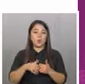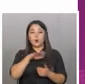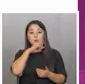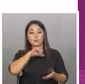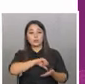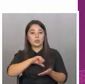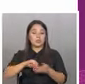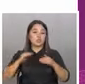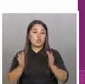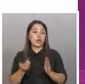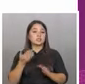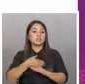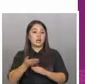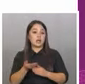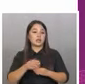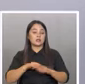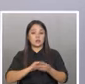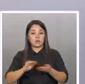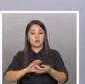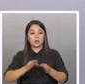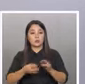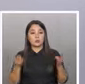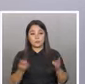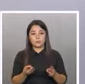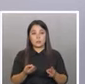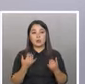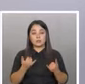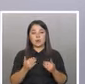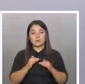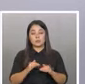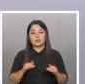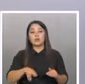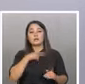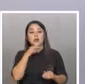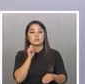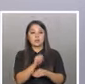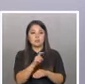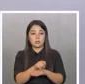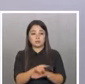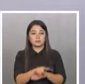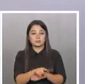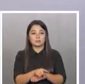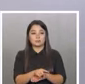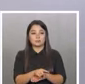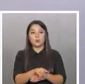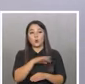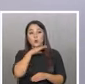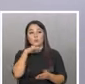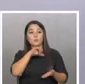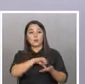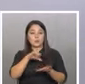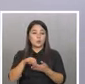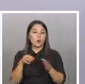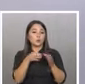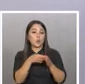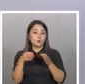мүшені жақша сыртына шығару керек. Ал оқушылар, мына тапсырманы қарайық. Көп мүшені